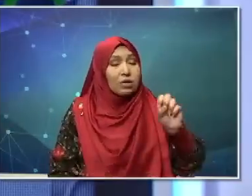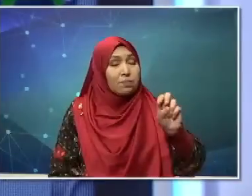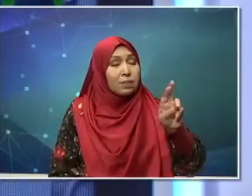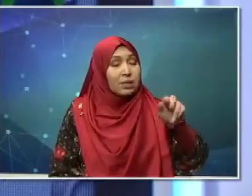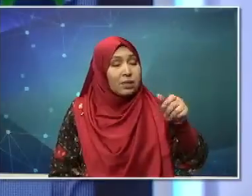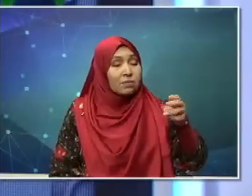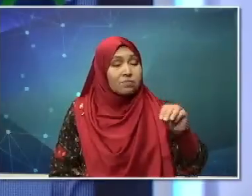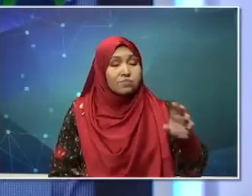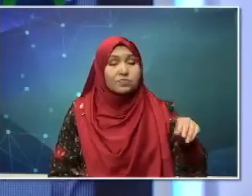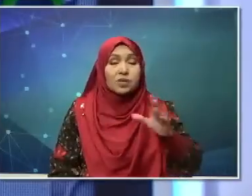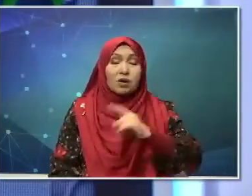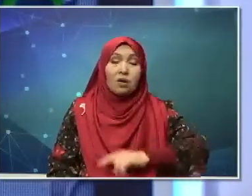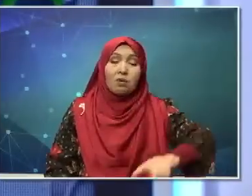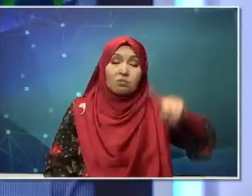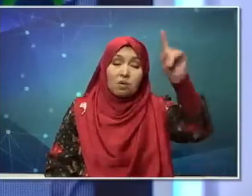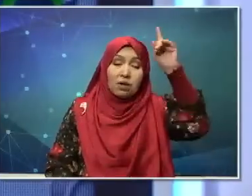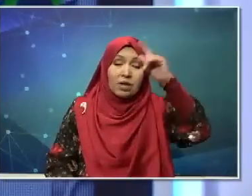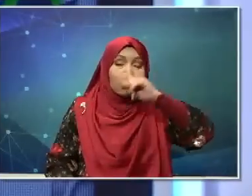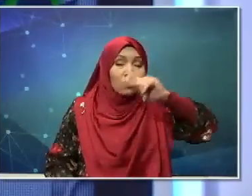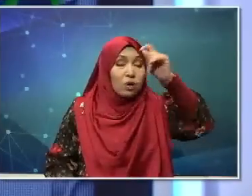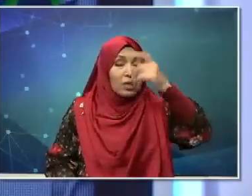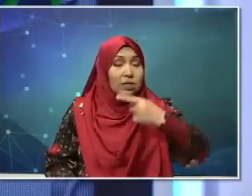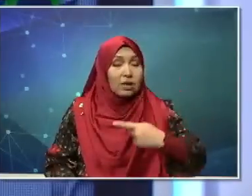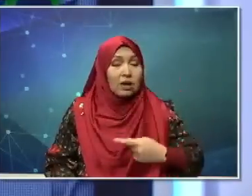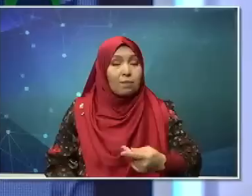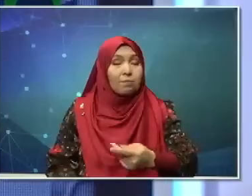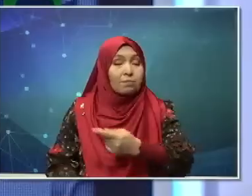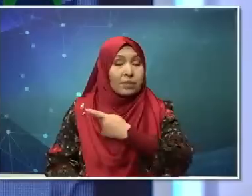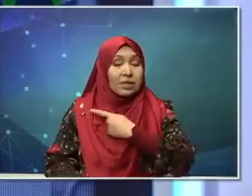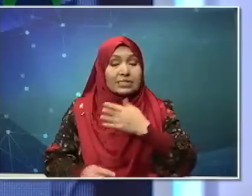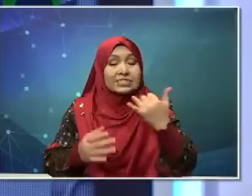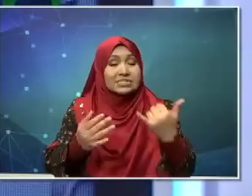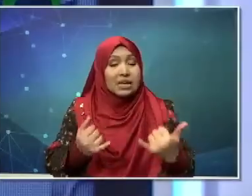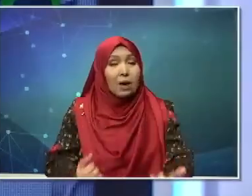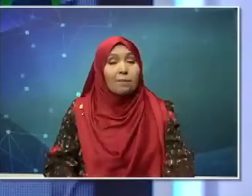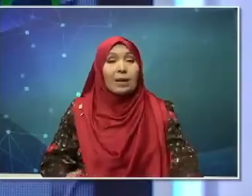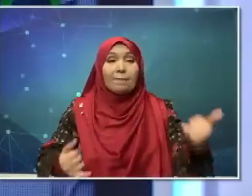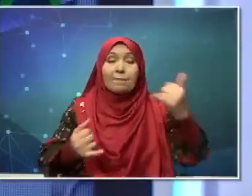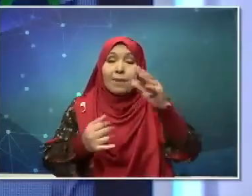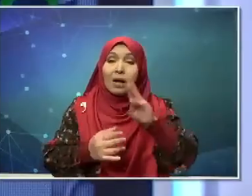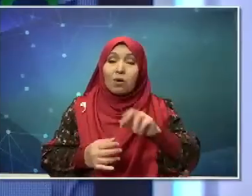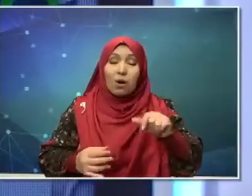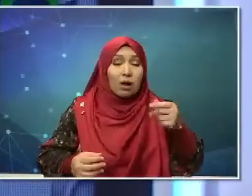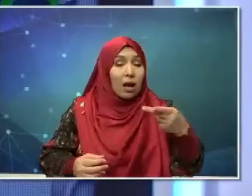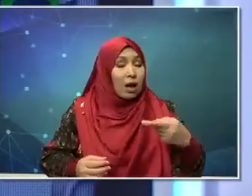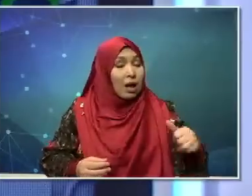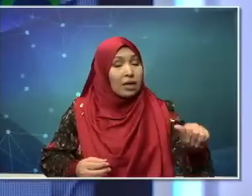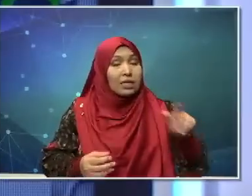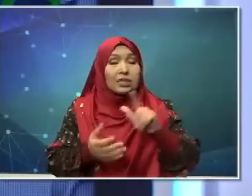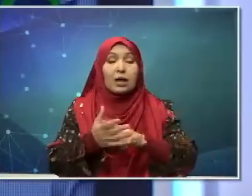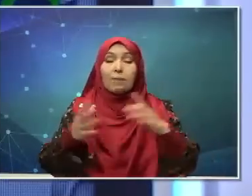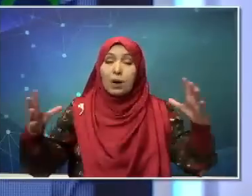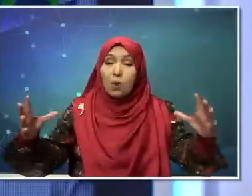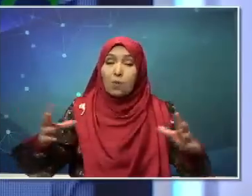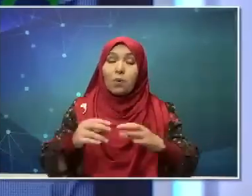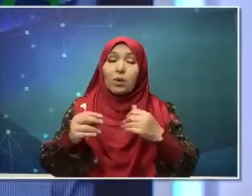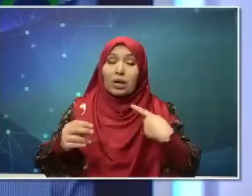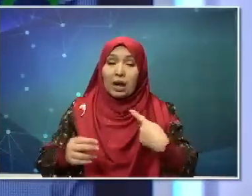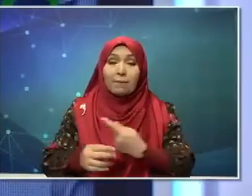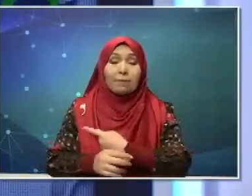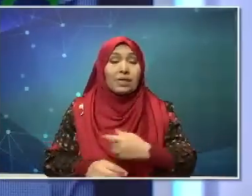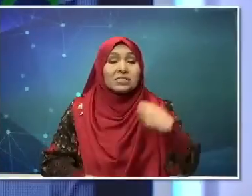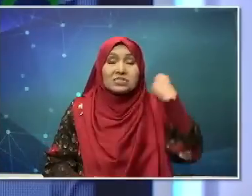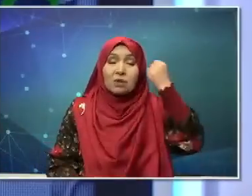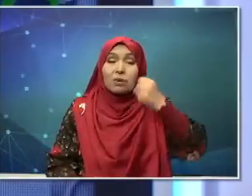Rohimin Ya Allah ya Tuhan kami disaat yang barokah ini disaat berkumpulnya kami sanak